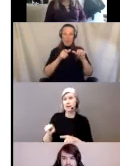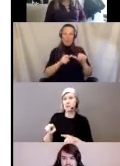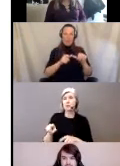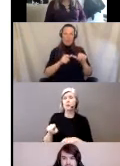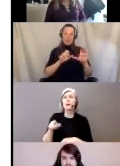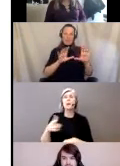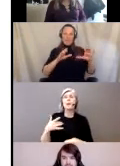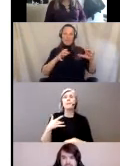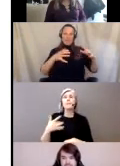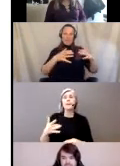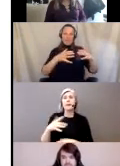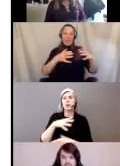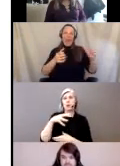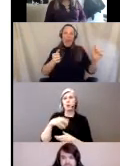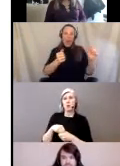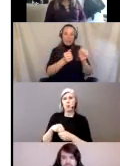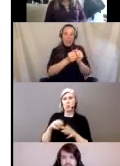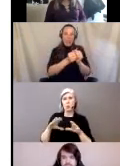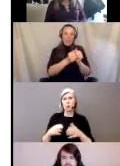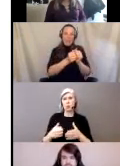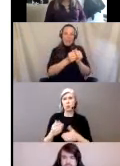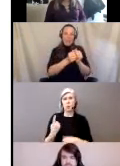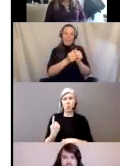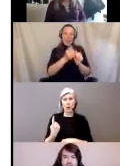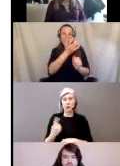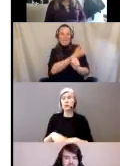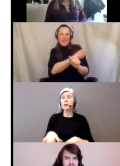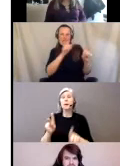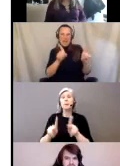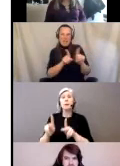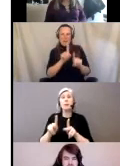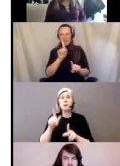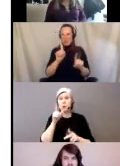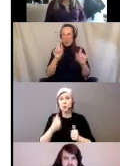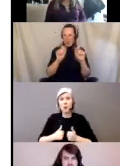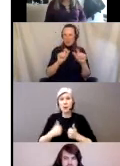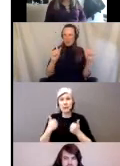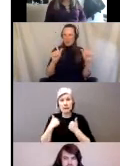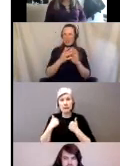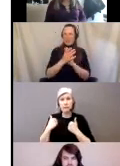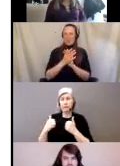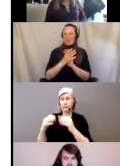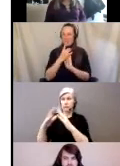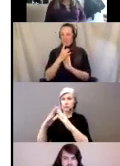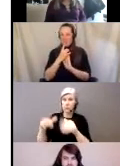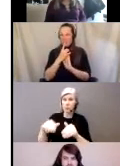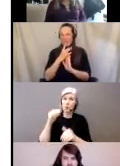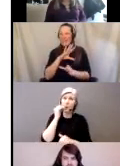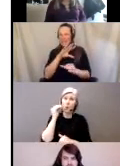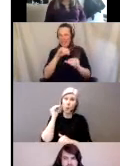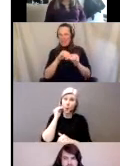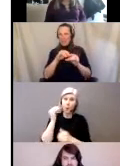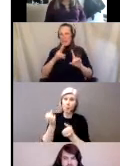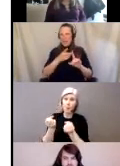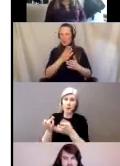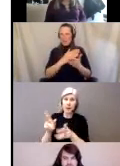un congregate care setting en même temps. Laisse-moi juste ouvrir. Le congregate care setting, c'est inclus en phase